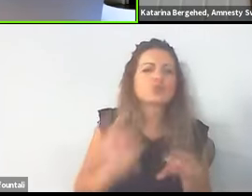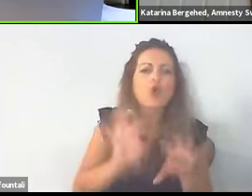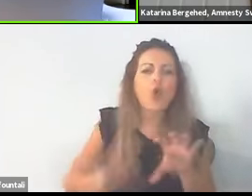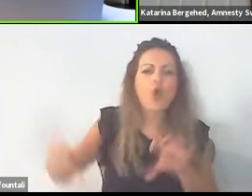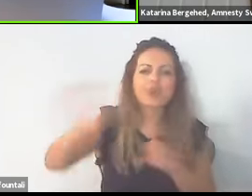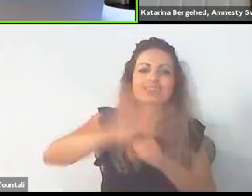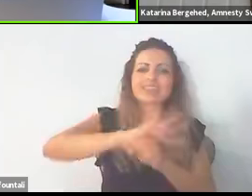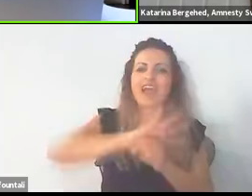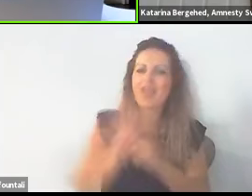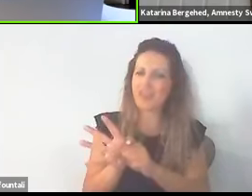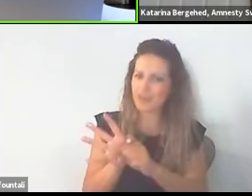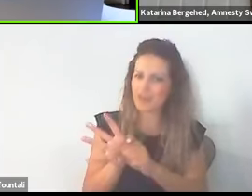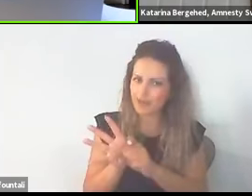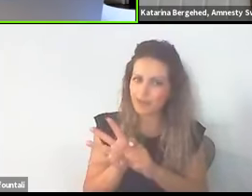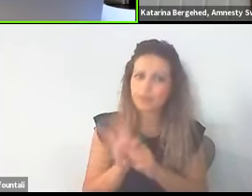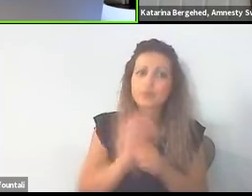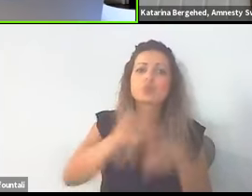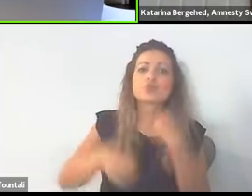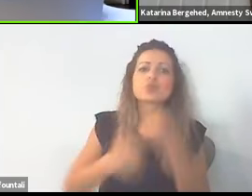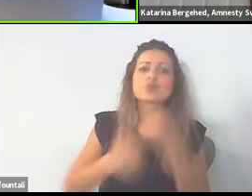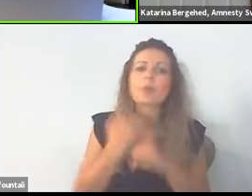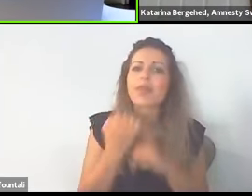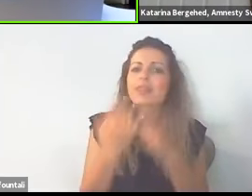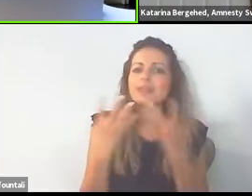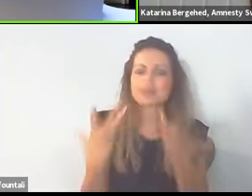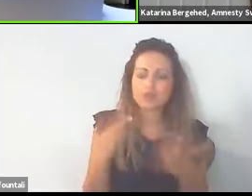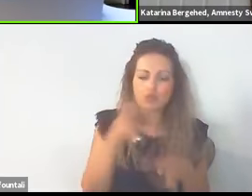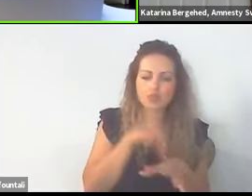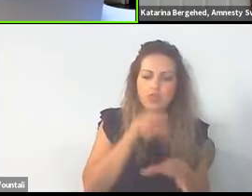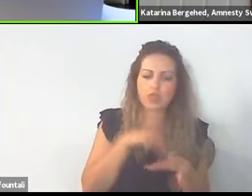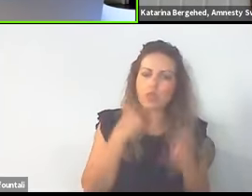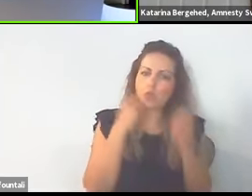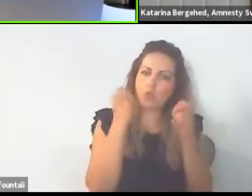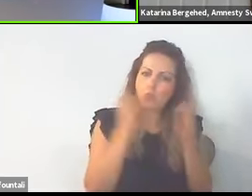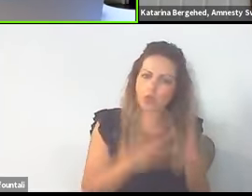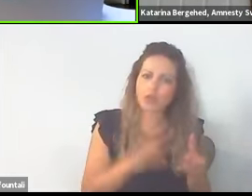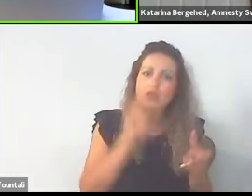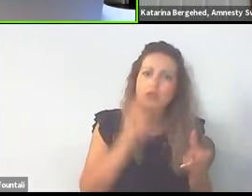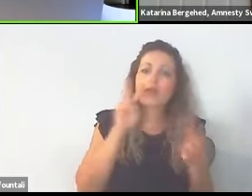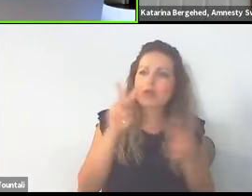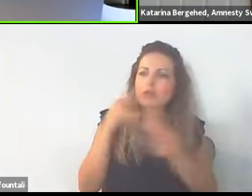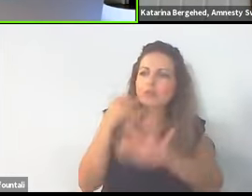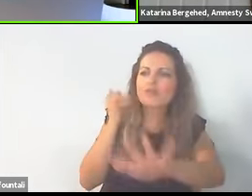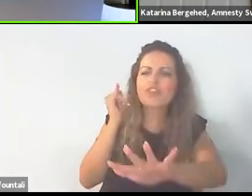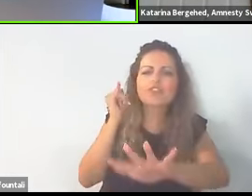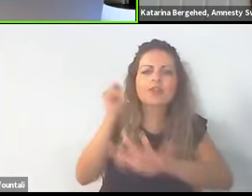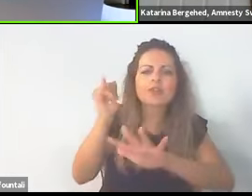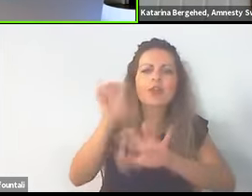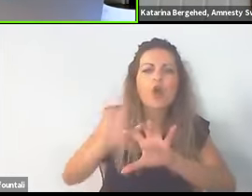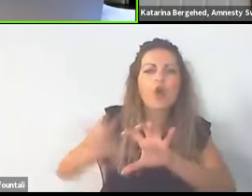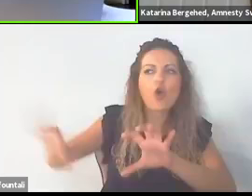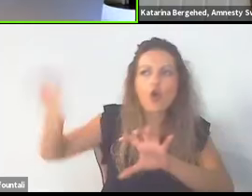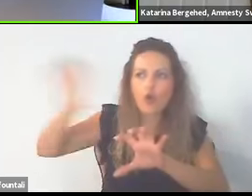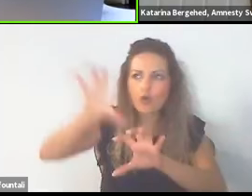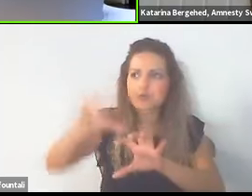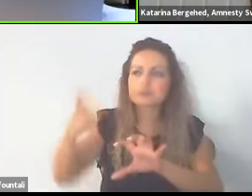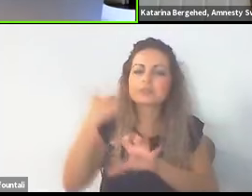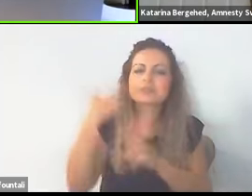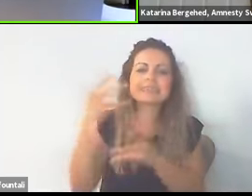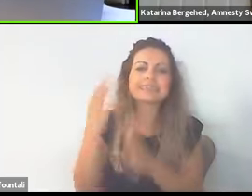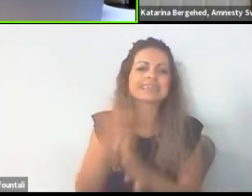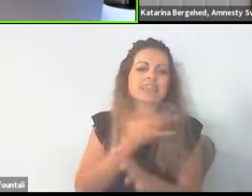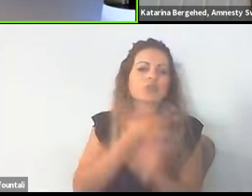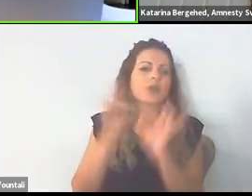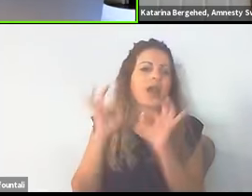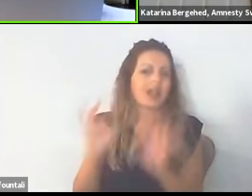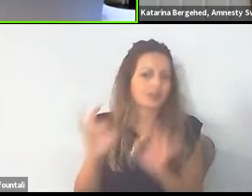πέρα από την νομοθεσία και να δούμε τι άλλο, τι παραπάνω είναι αναγκαίο ώστε να μπορέσουμε πραγματικά να